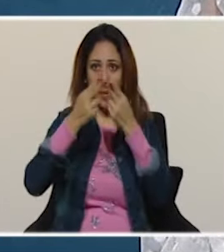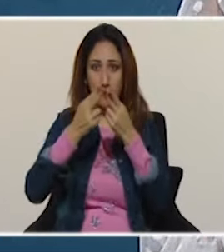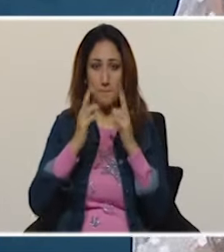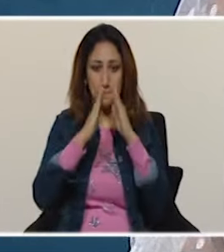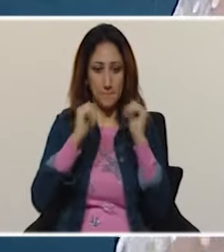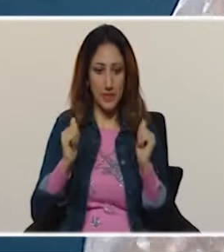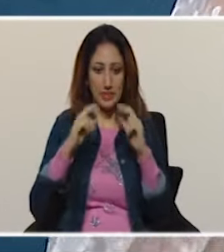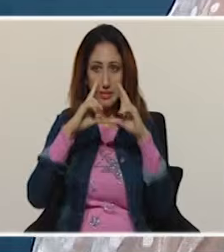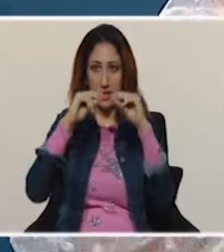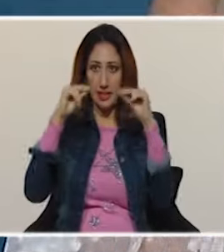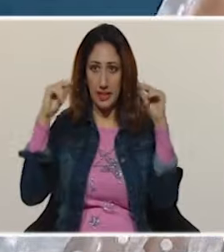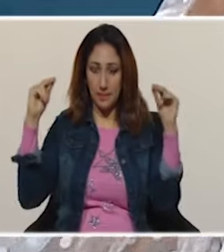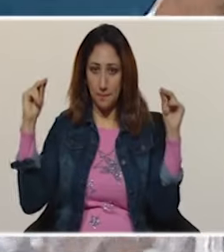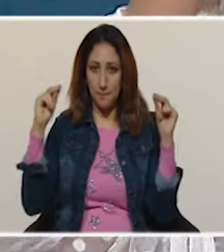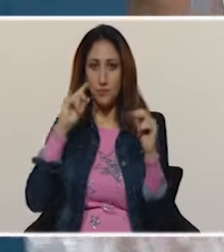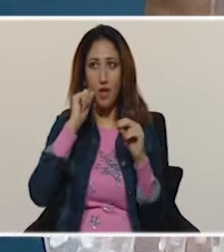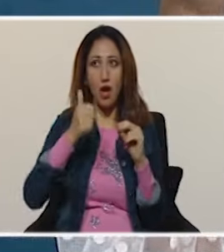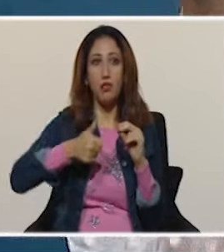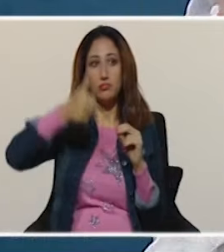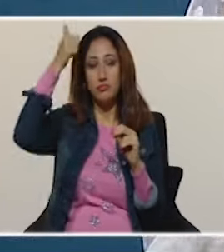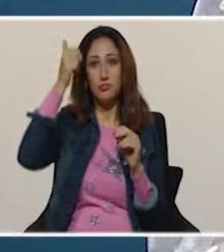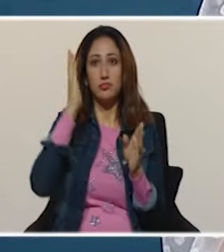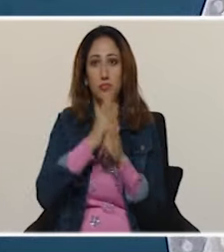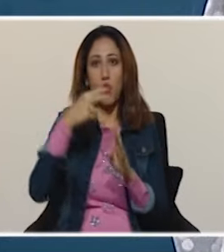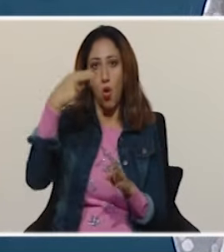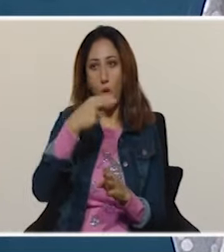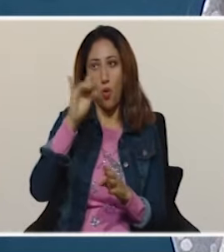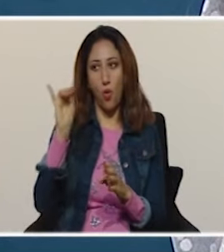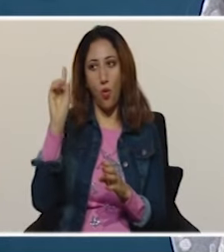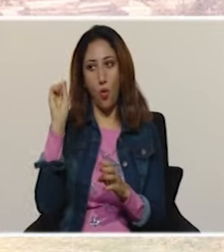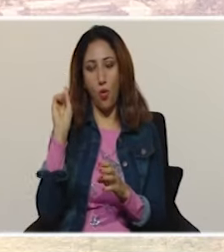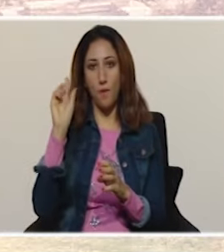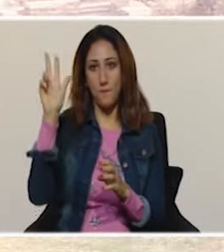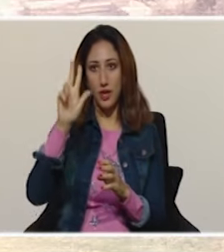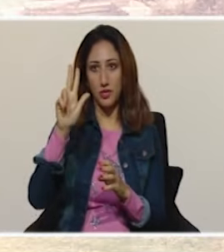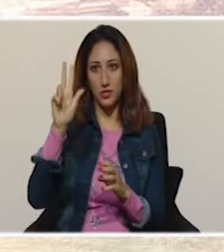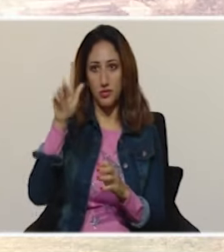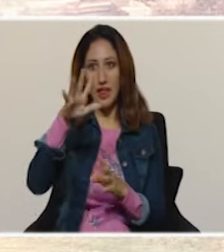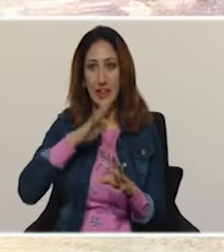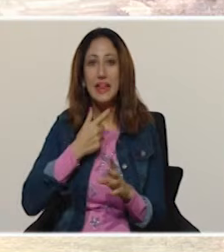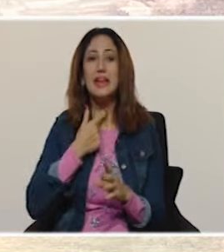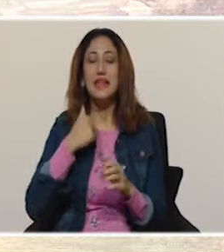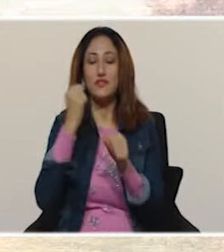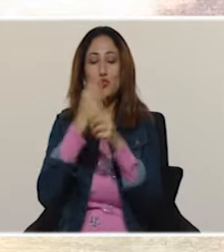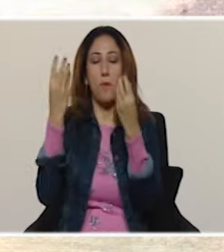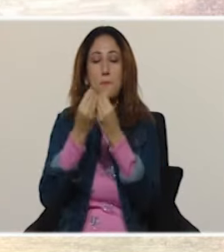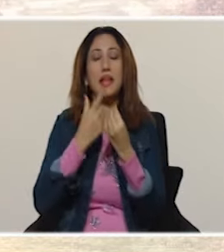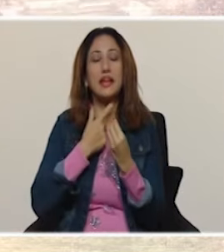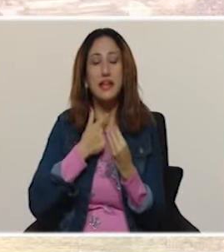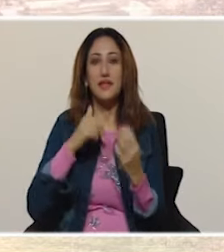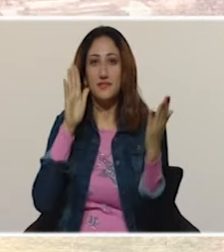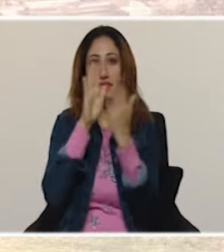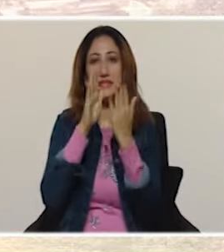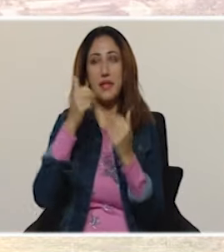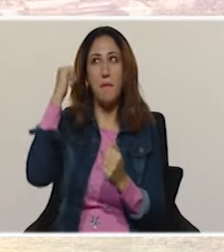اللبناني، اروع رجل على وجه الارض، عمر الشريف. اكيد كان نفسك تمثلي مع عمر الشريف. صراع في المينا